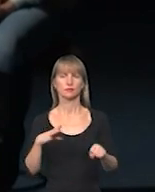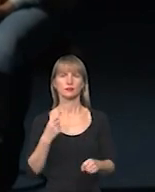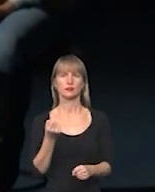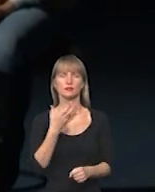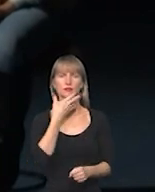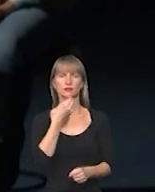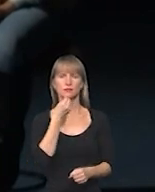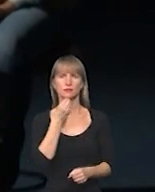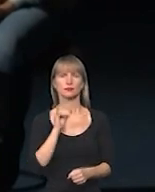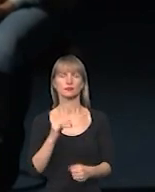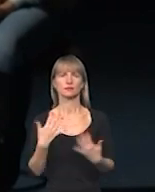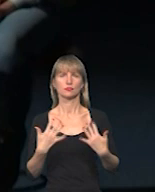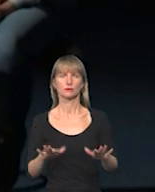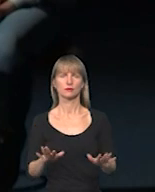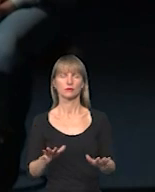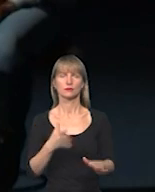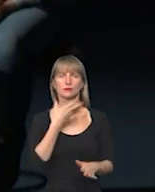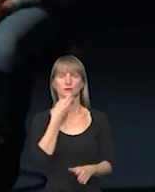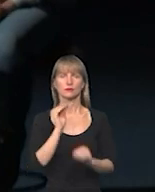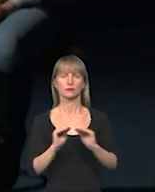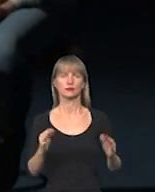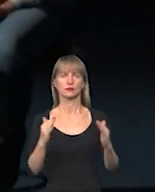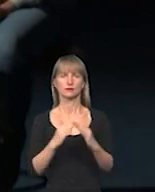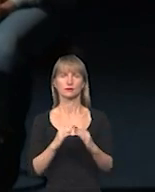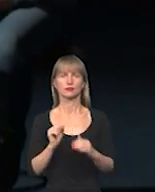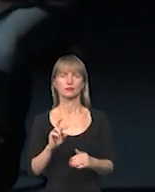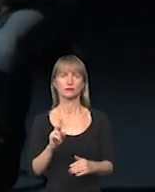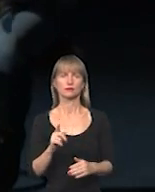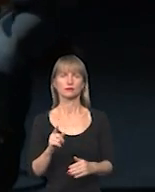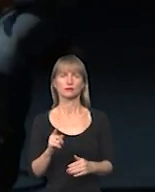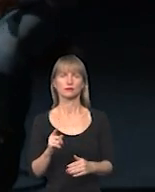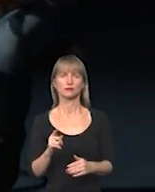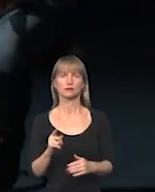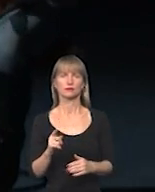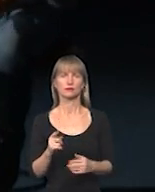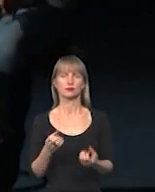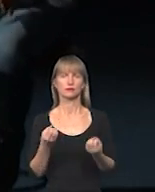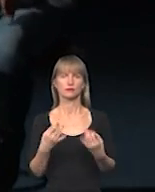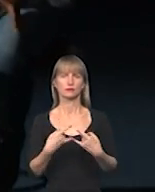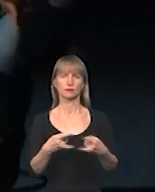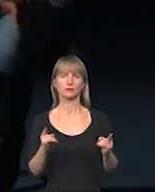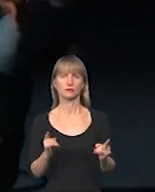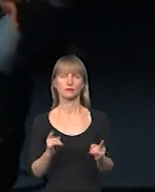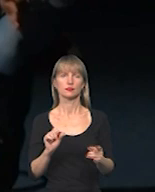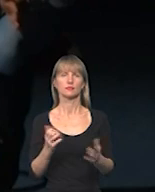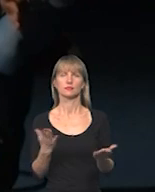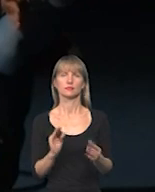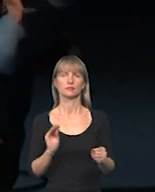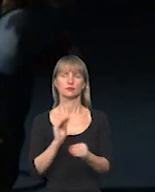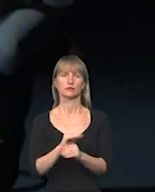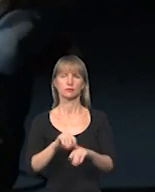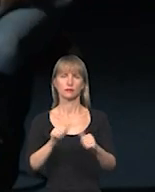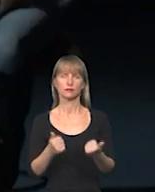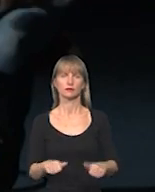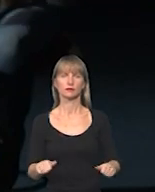красивими і вже як прикраса прикрашати будинок. А хотілося б, коли просто звичайні балкони, от їх якось оформити в вигляді